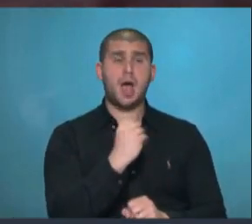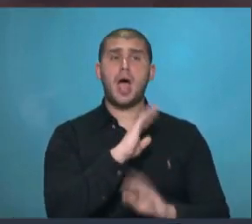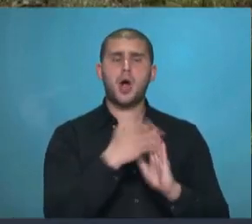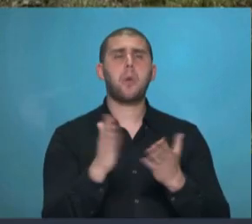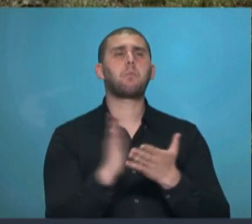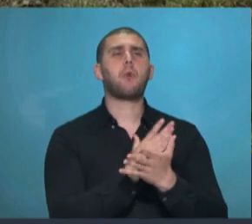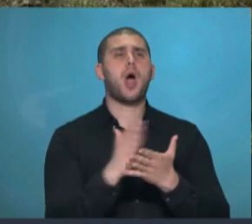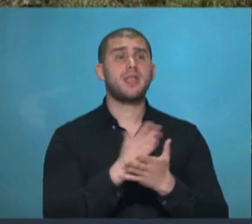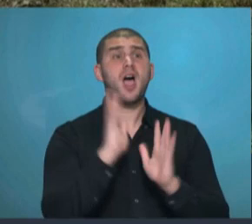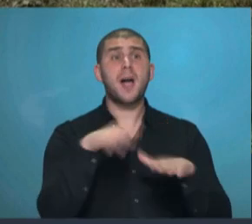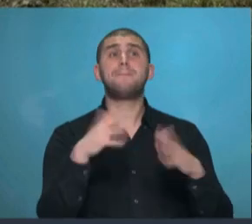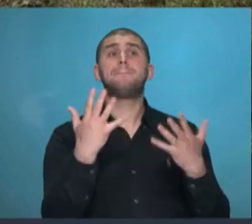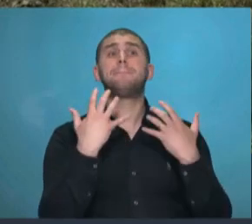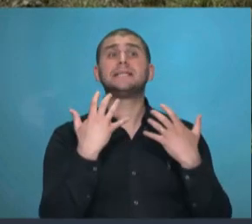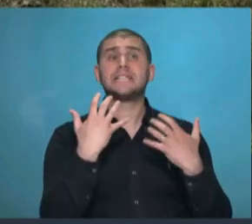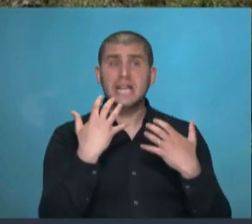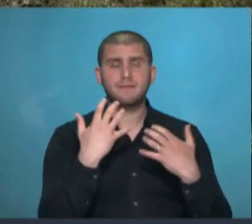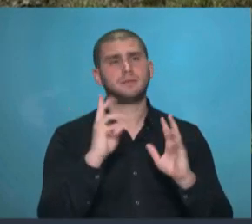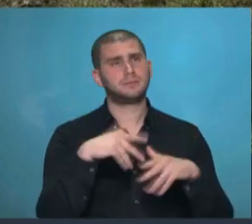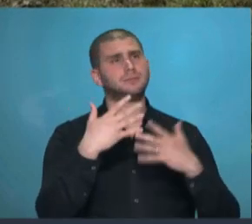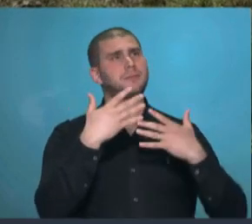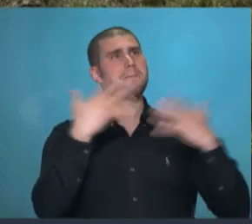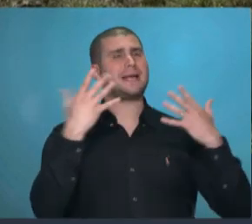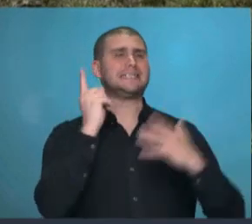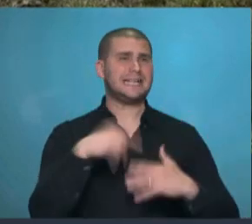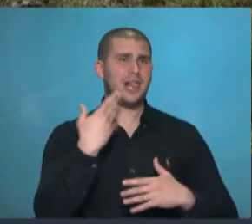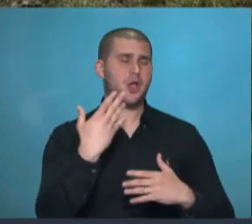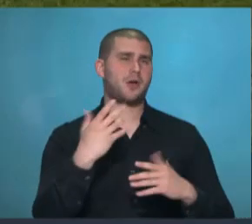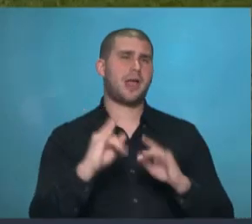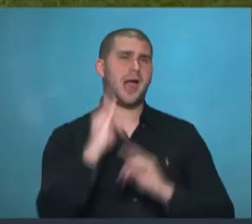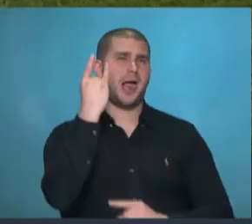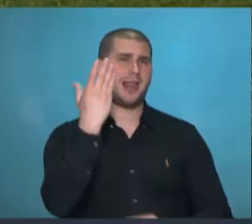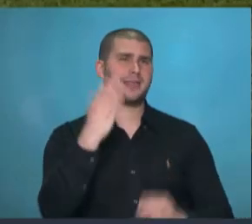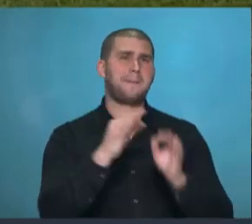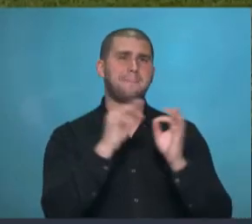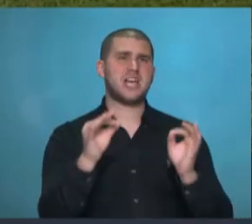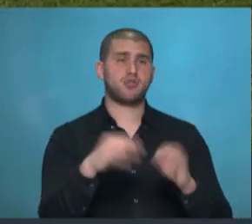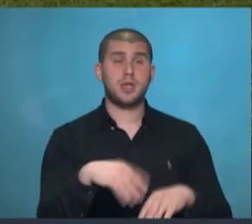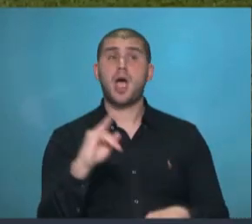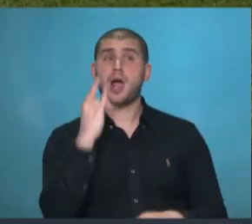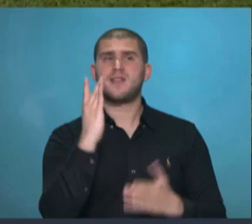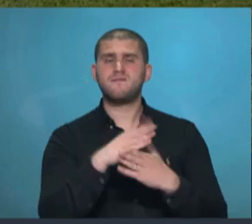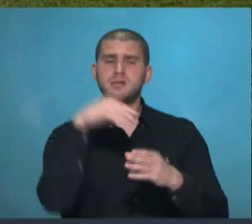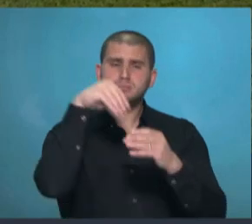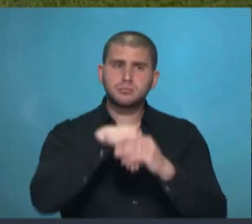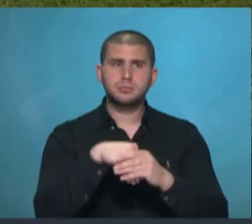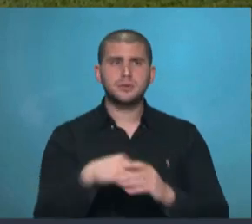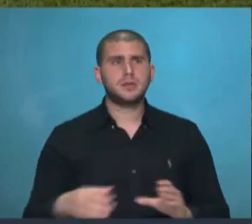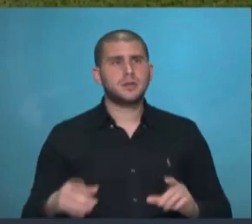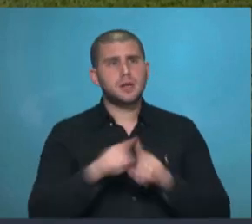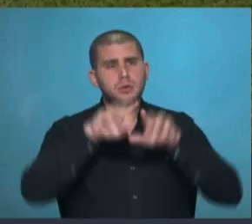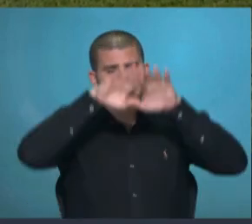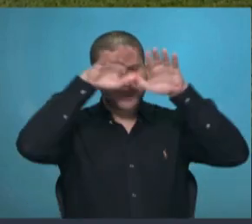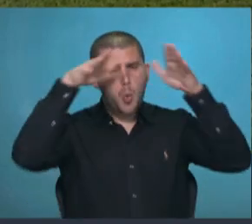מוכן, אפילו מזג האוויר צפוי להאיר פנים לחללית בראשית. החללית כבר בפנים, מחופה